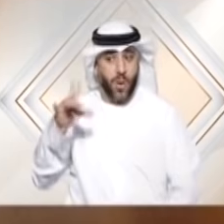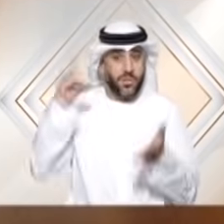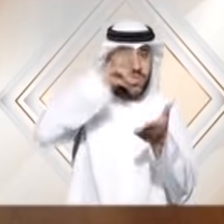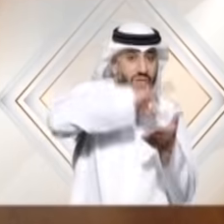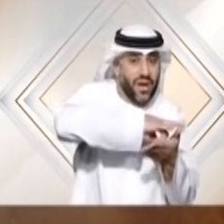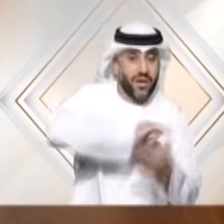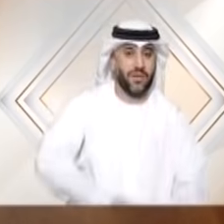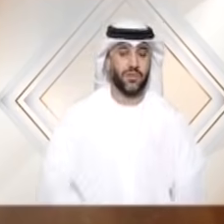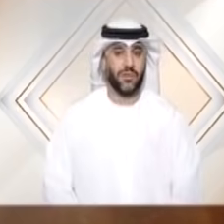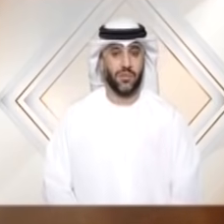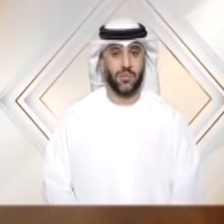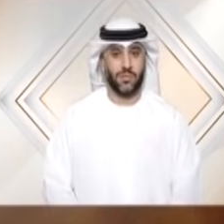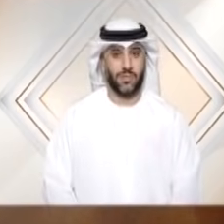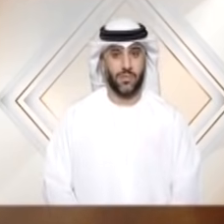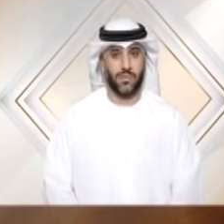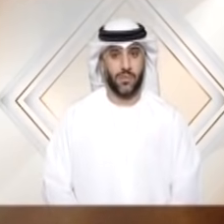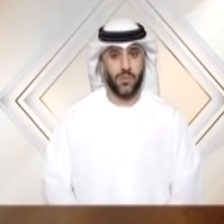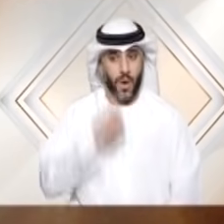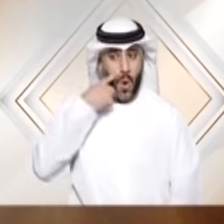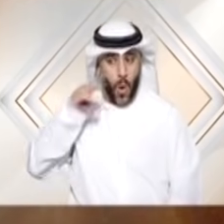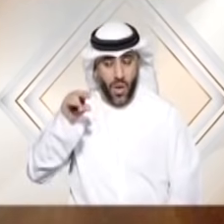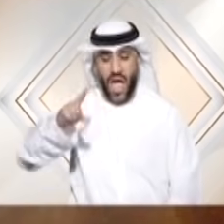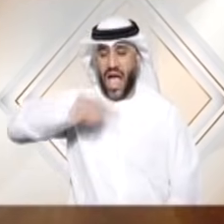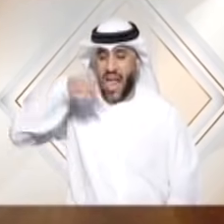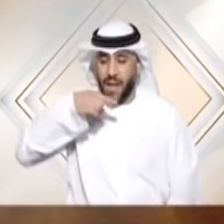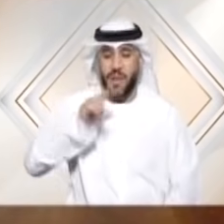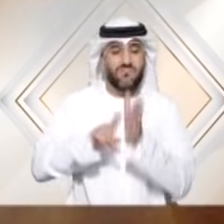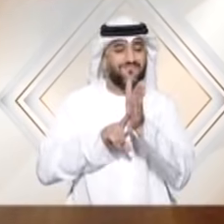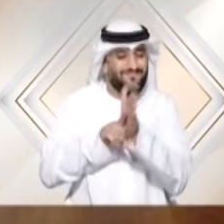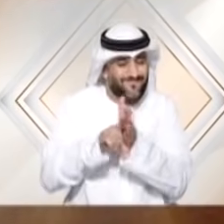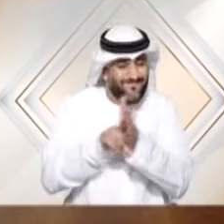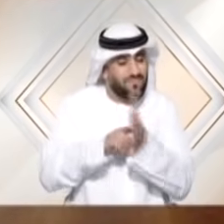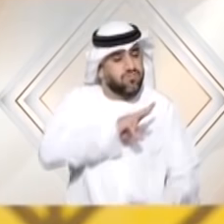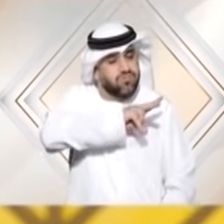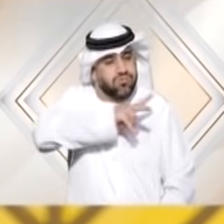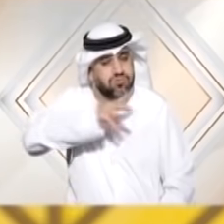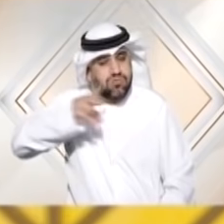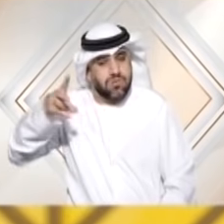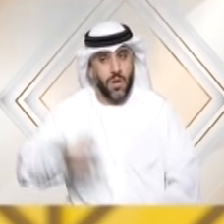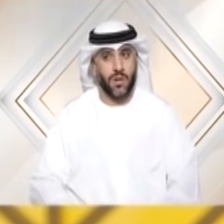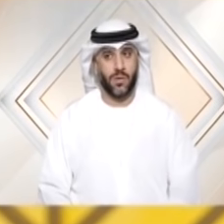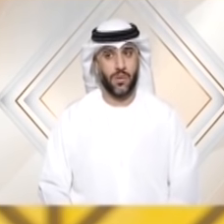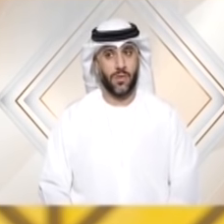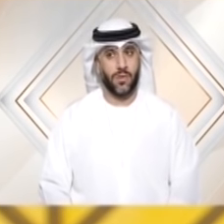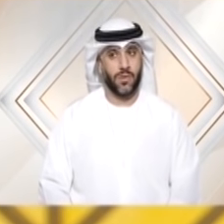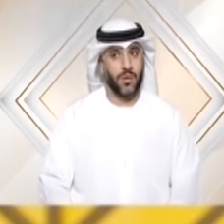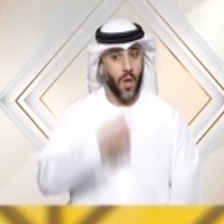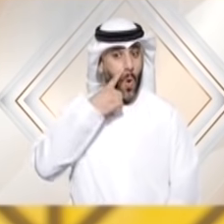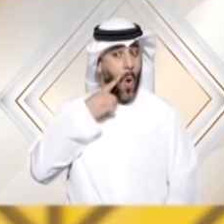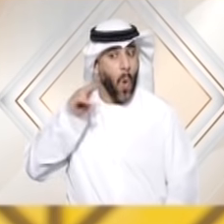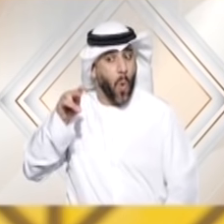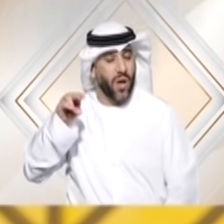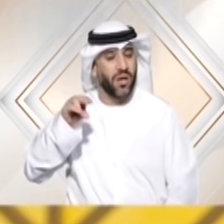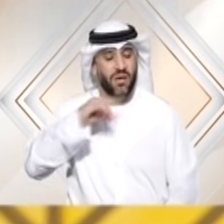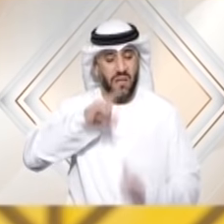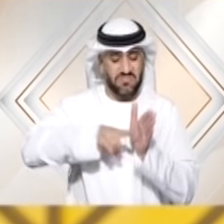له فيزا زيارة وإجا. قلت لي أخوك مشنع عليك في الكلام، أخوك يقول ويقول ويقول ويقول ويقول. شو يصير؟ شو يقول؟ شو يقول؟ يقول يقول